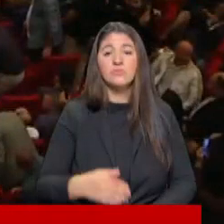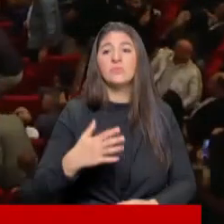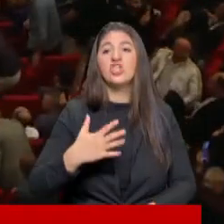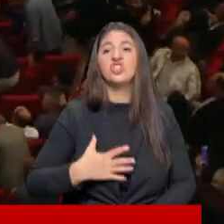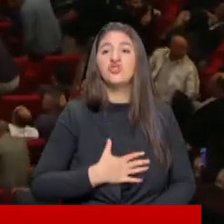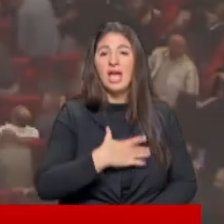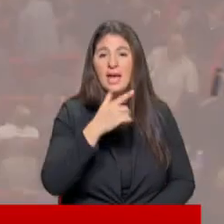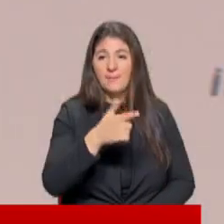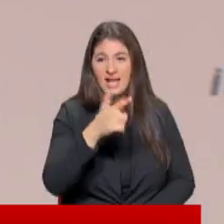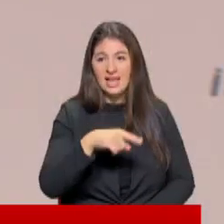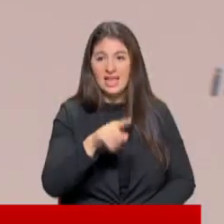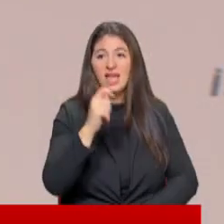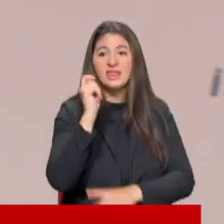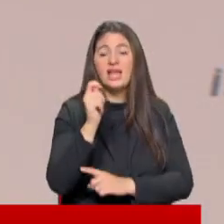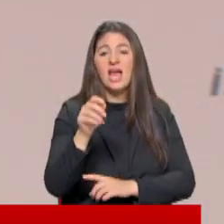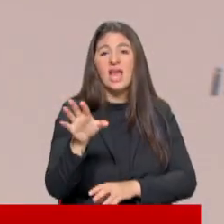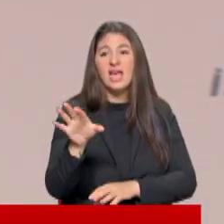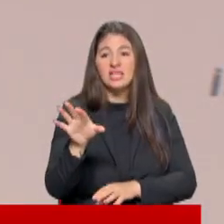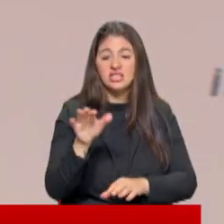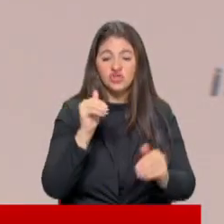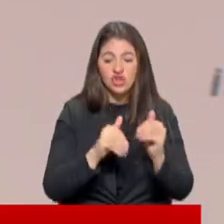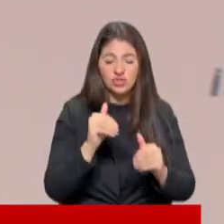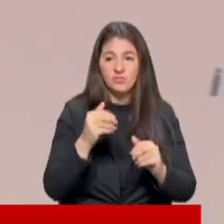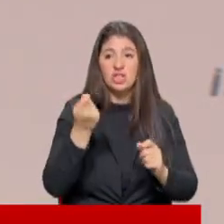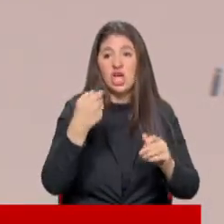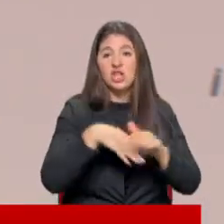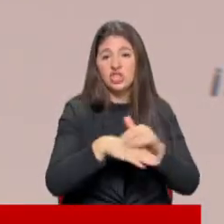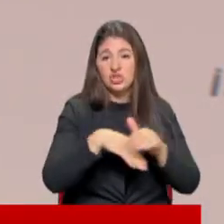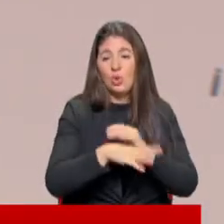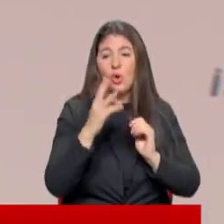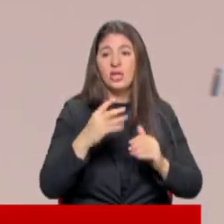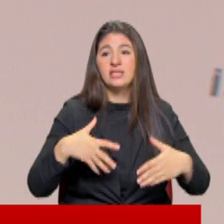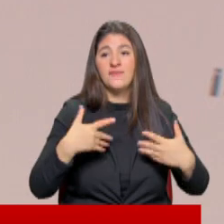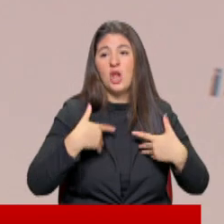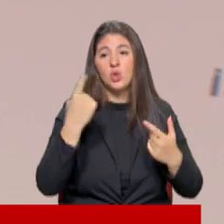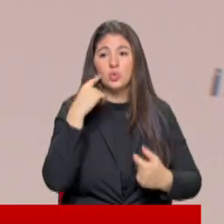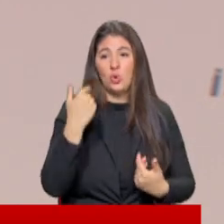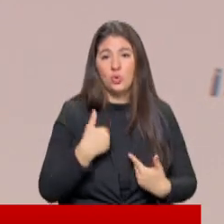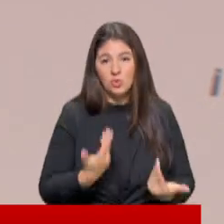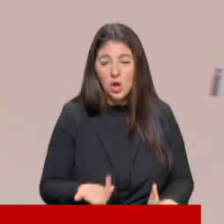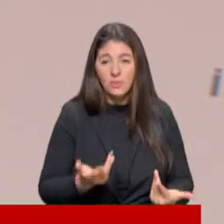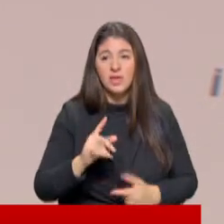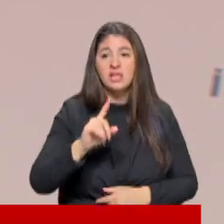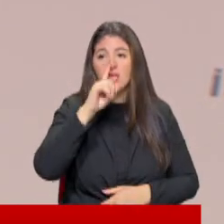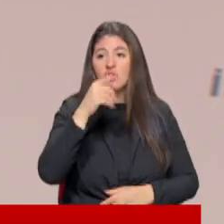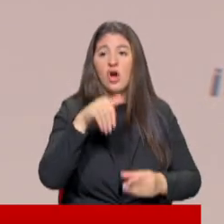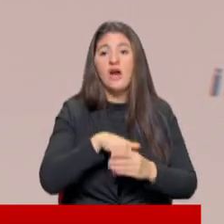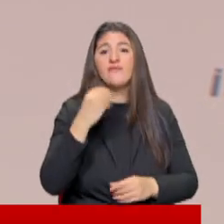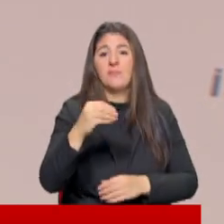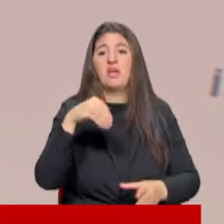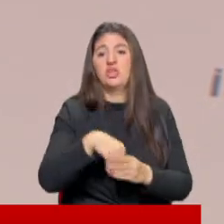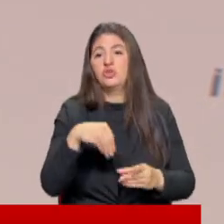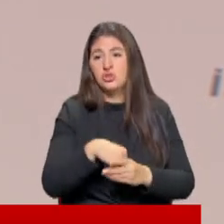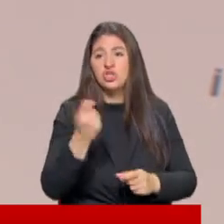Cumhuriyet Halk Partililerin delege seçimlerinde işe girdiğini sevinerek duyuyorum. Sadece oy vermek